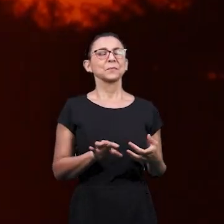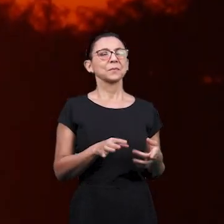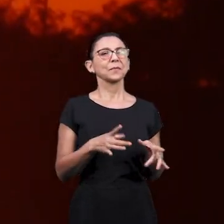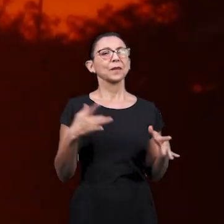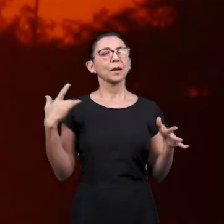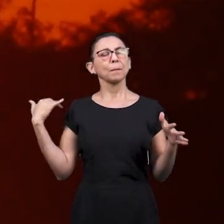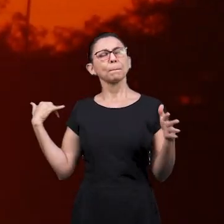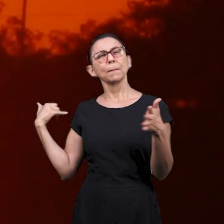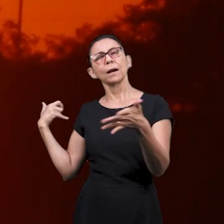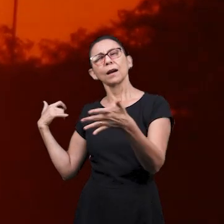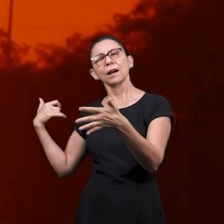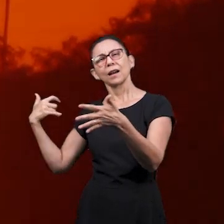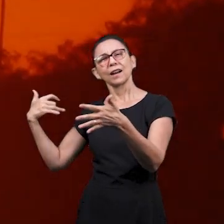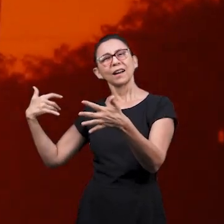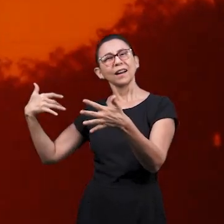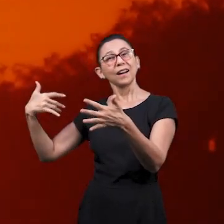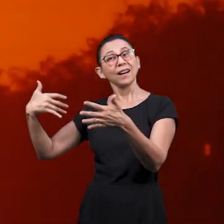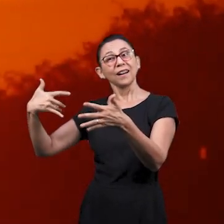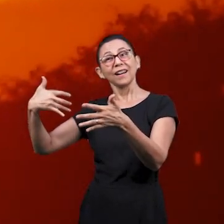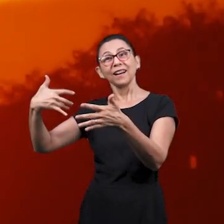Он однажды вернется,